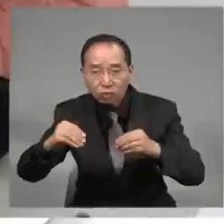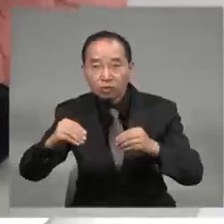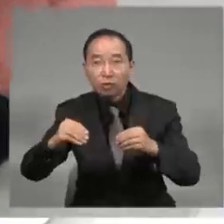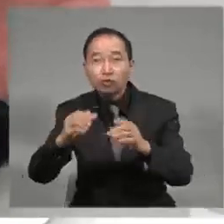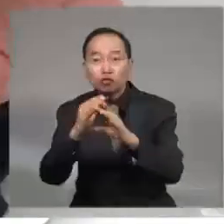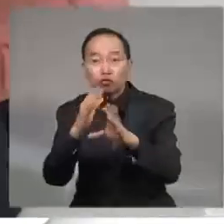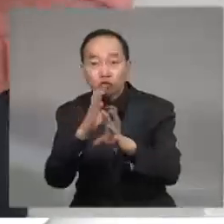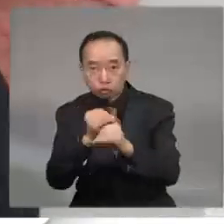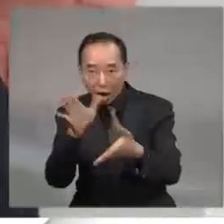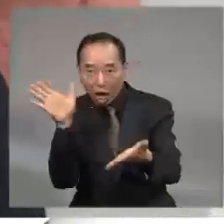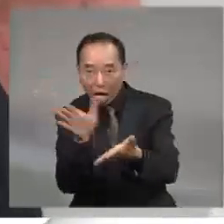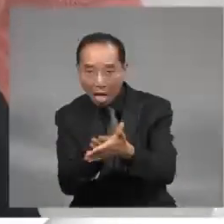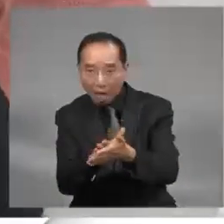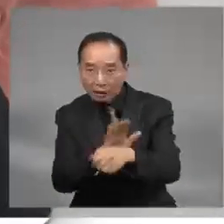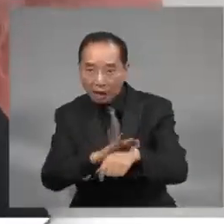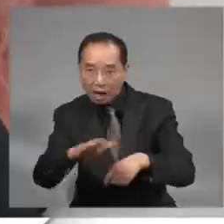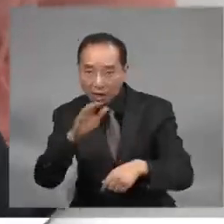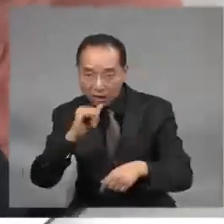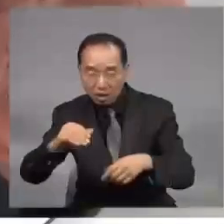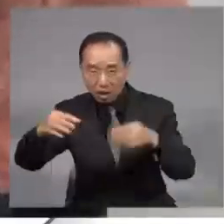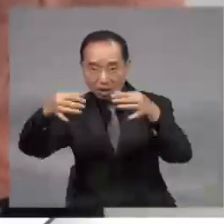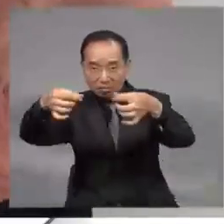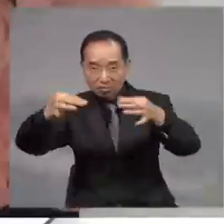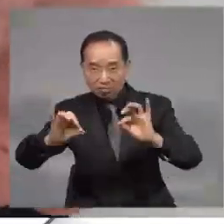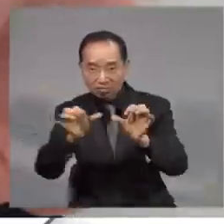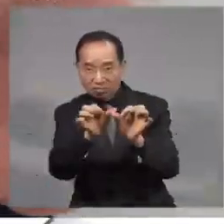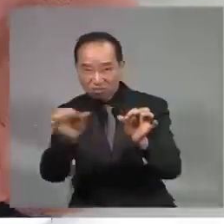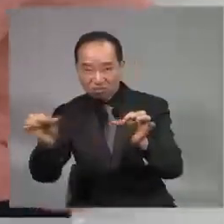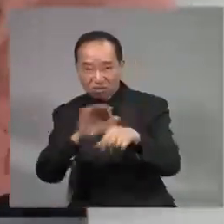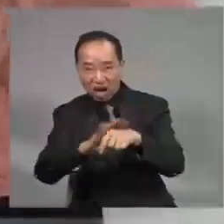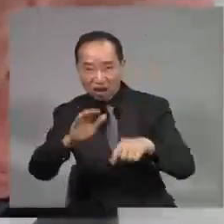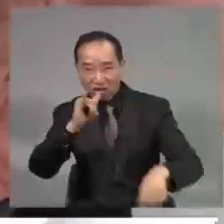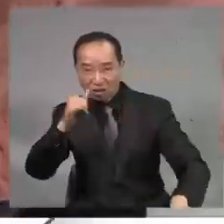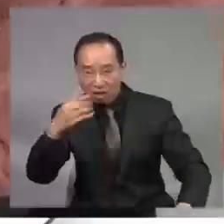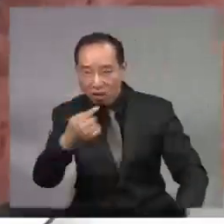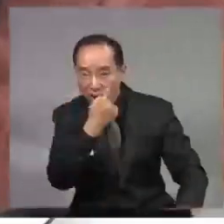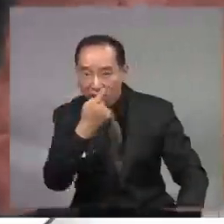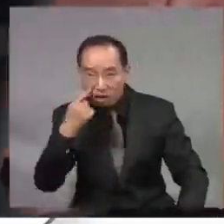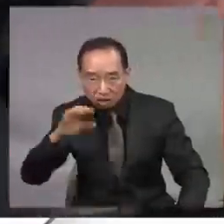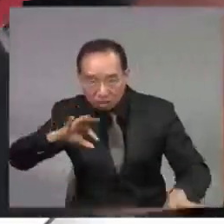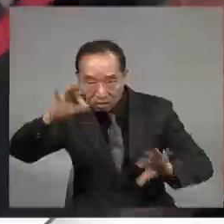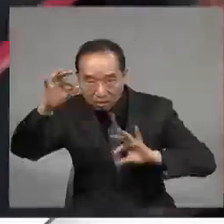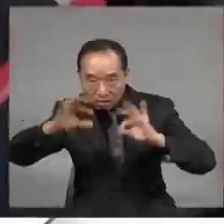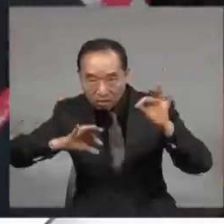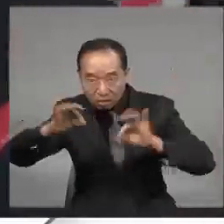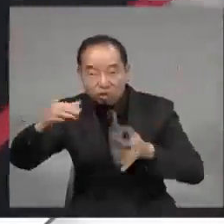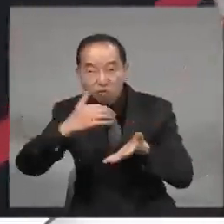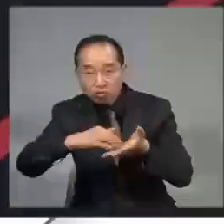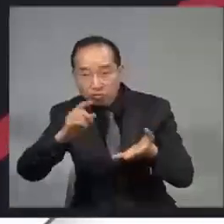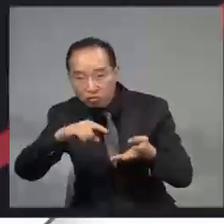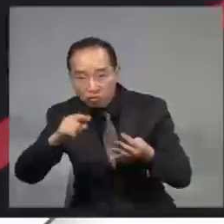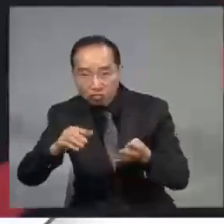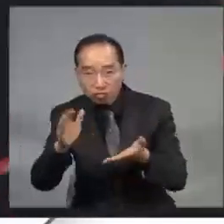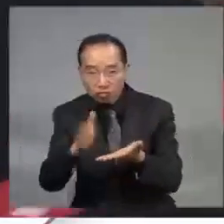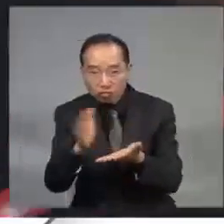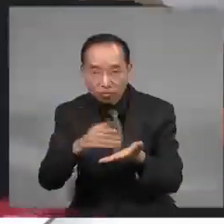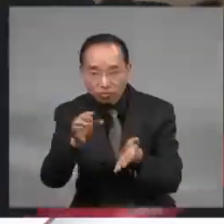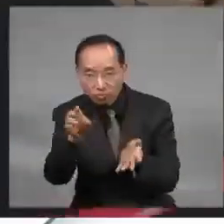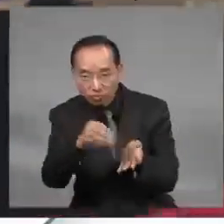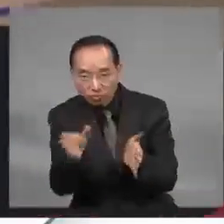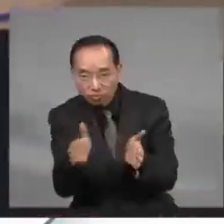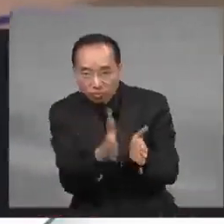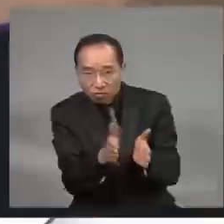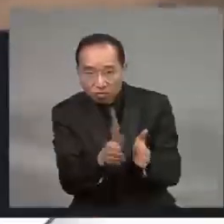붙어 있고 봉함은 잘 되어 있는지를 이제 투표 사무원분들이 확인하시면서 개수하기 쉽게 좀 정리를 하실 것 같습니다. 네.